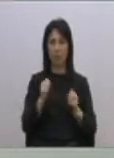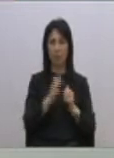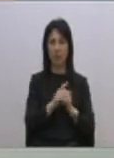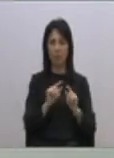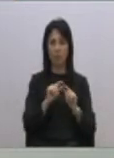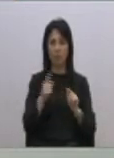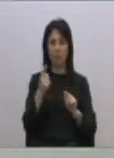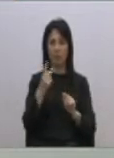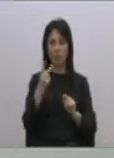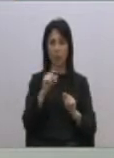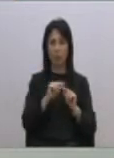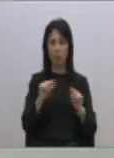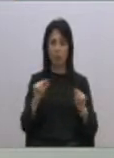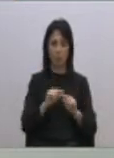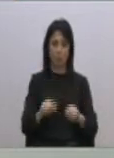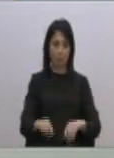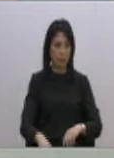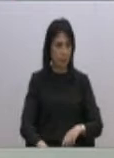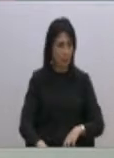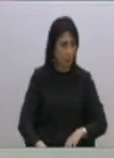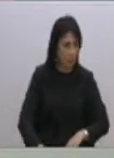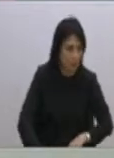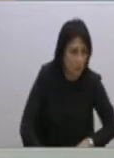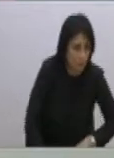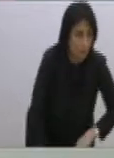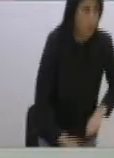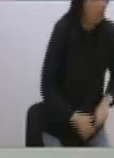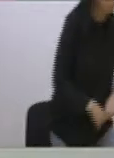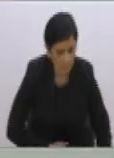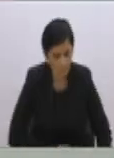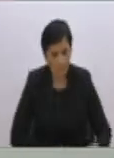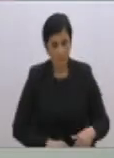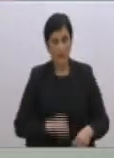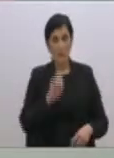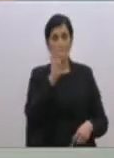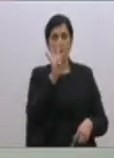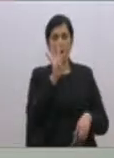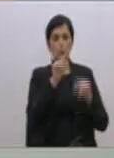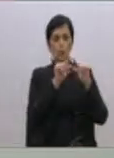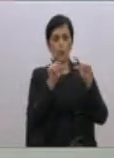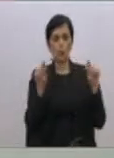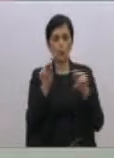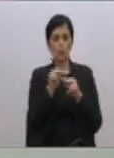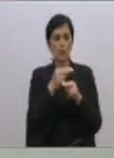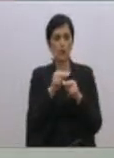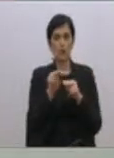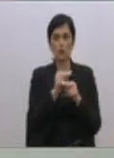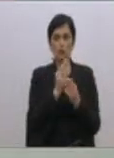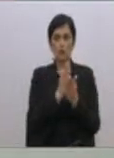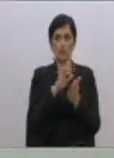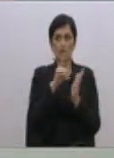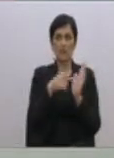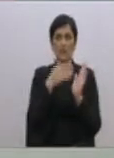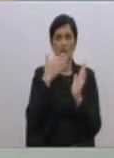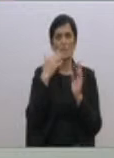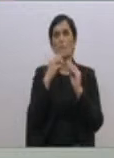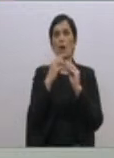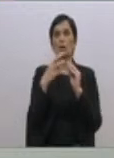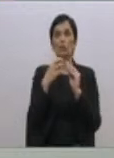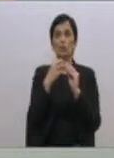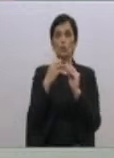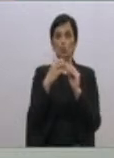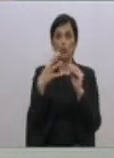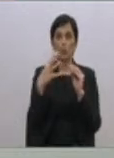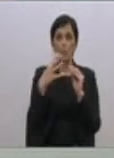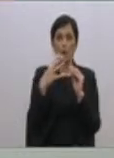muhli, spirol, da meore puncte. Kit hobiares, met cu de muhli? Iar ar șenișna. Kit hobiares, met cu de? Met cu